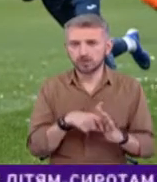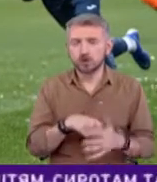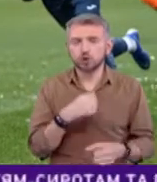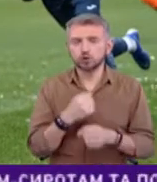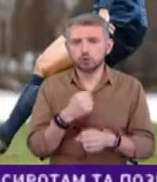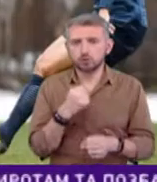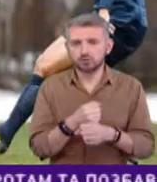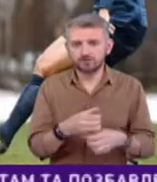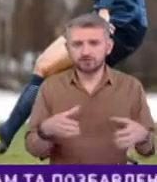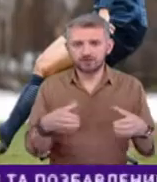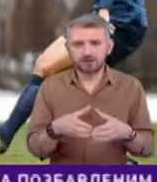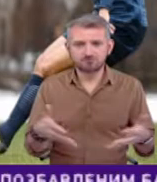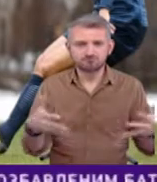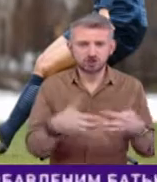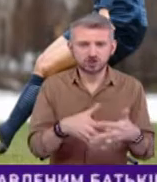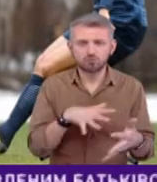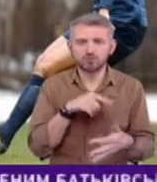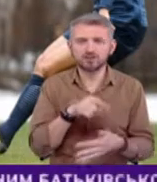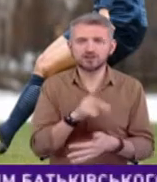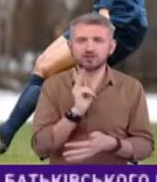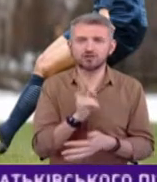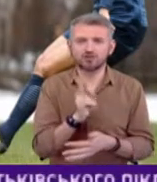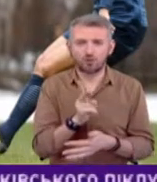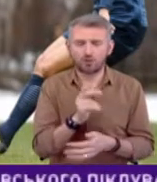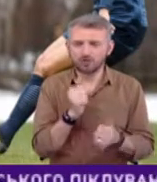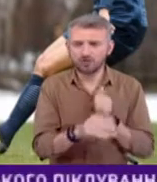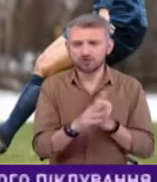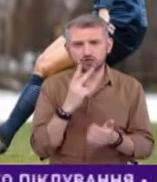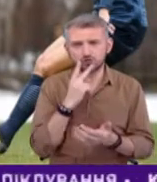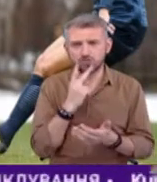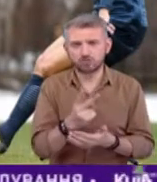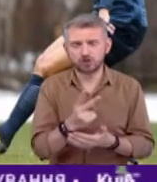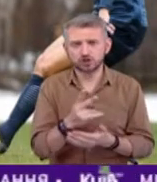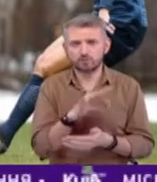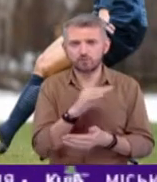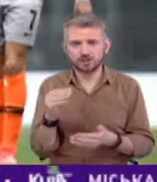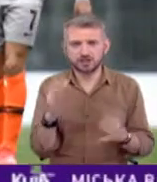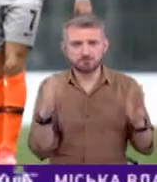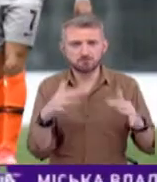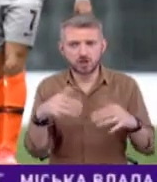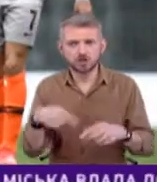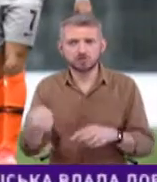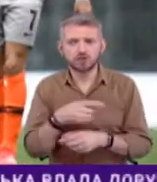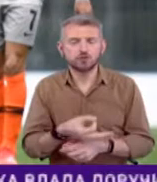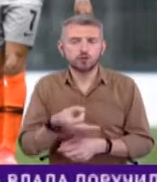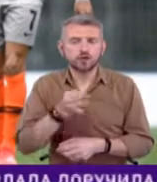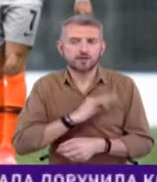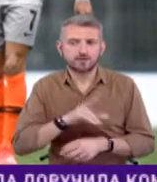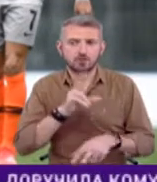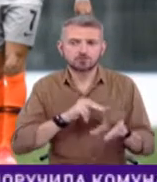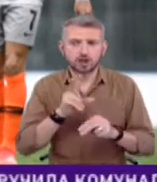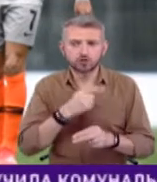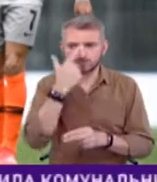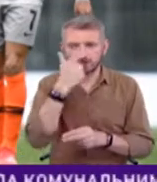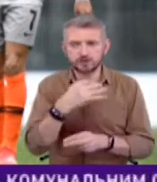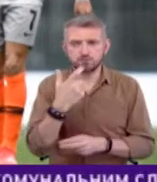зробив склад мішаним. Були і ті виконавці, яких не часто побачиш в офіційних матчах, і вони скористалися шансом